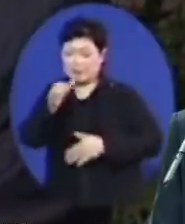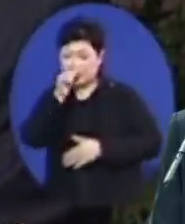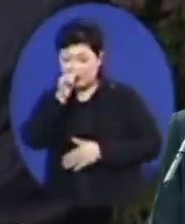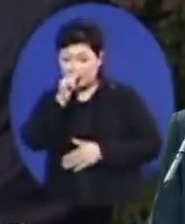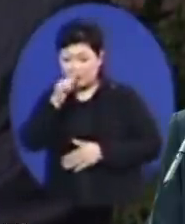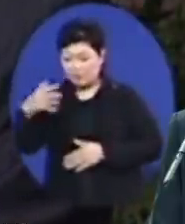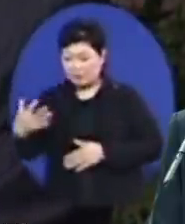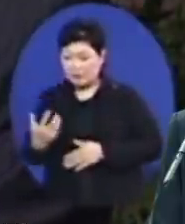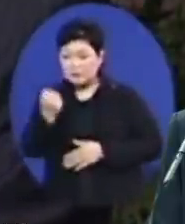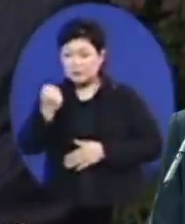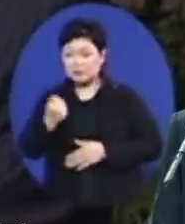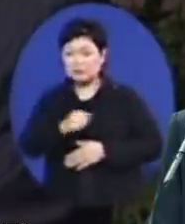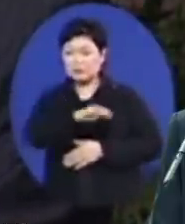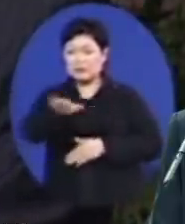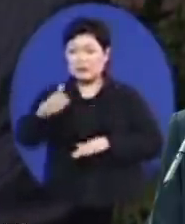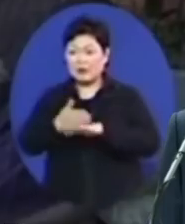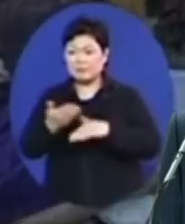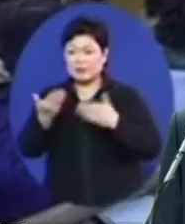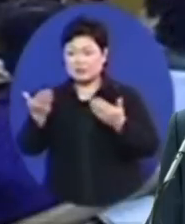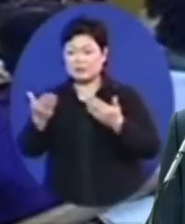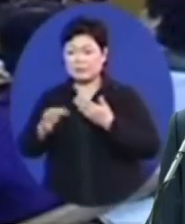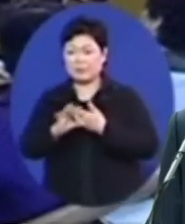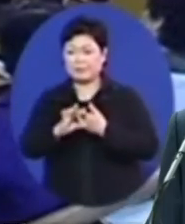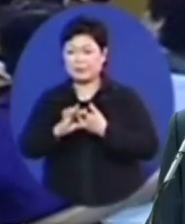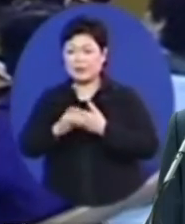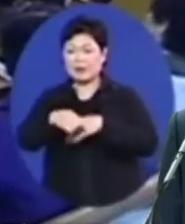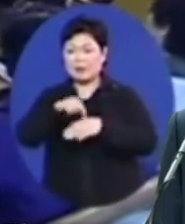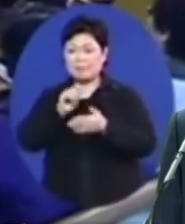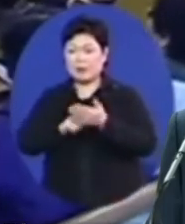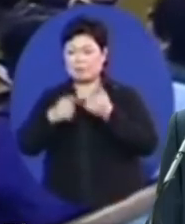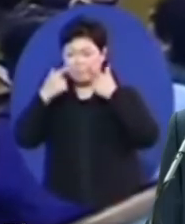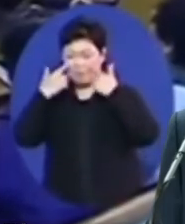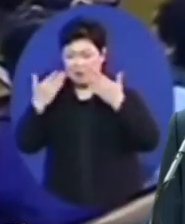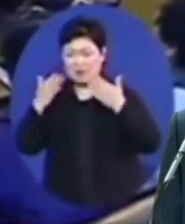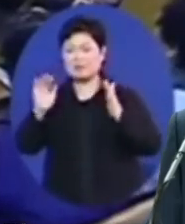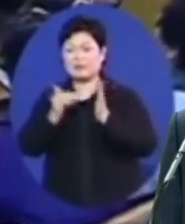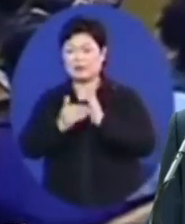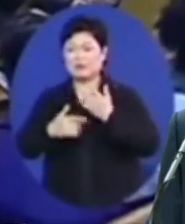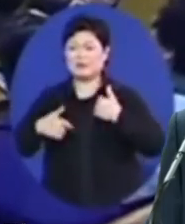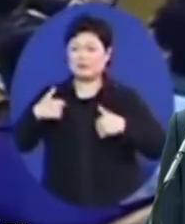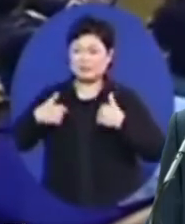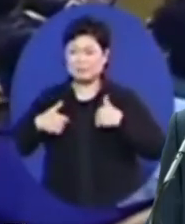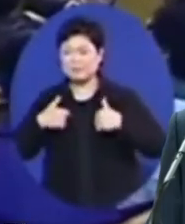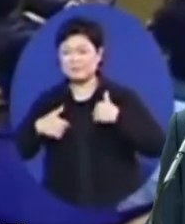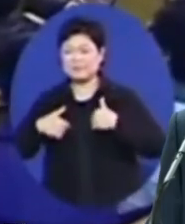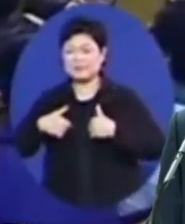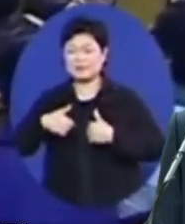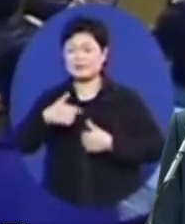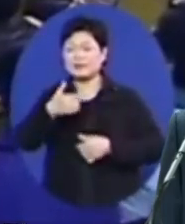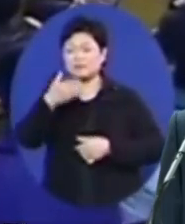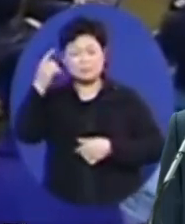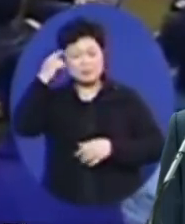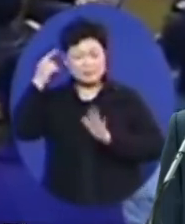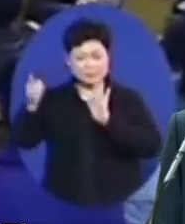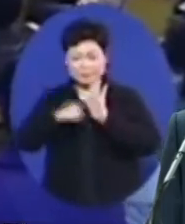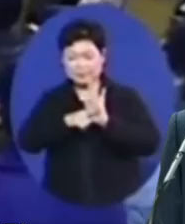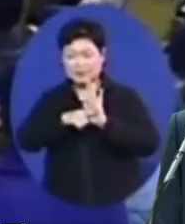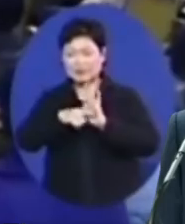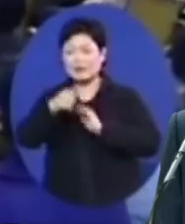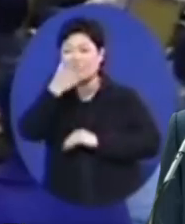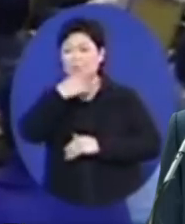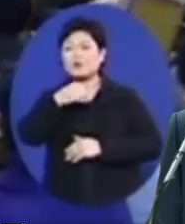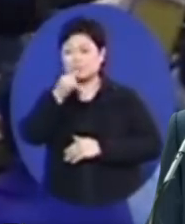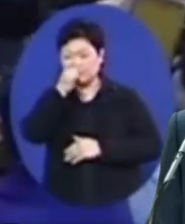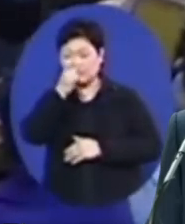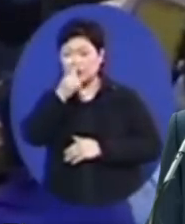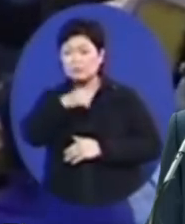우리는 감사를 하면 마음이 긍정적이 되고 기쁨과 희망이 생겨나는 것입니다. 우리는 자꾸 없는